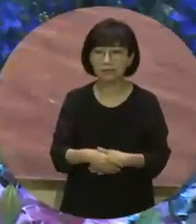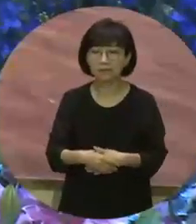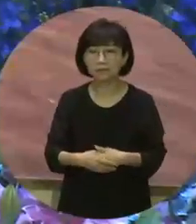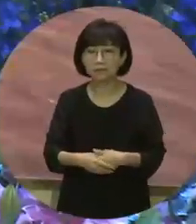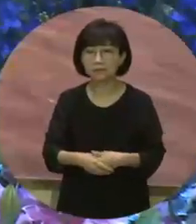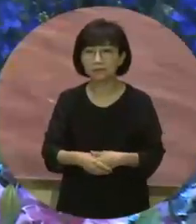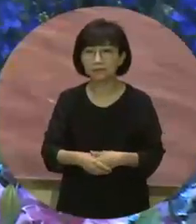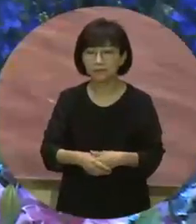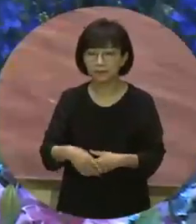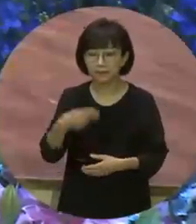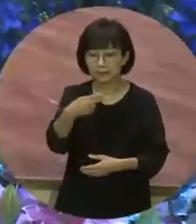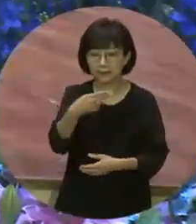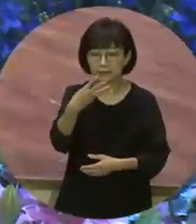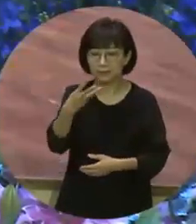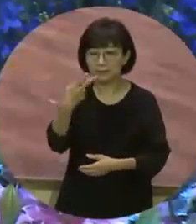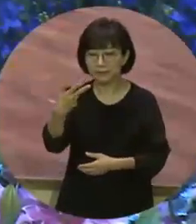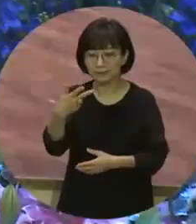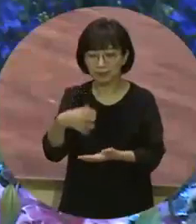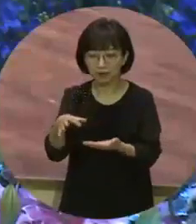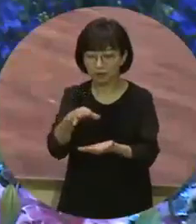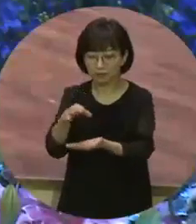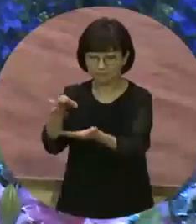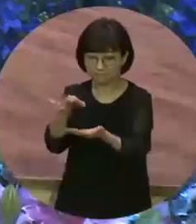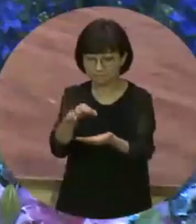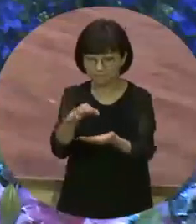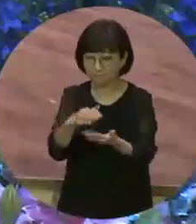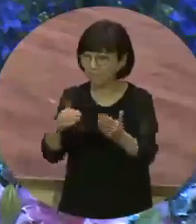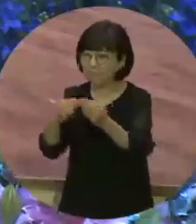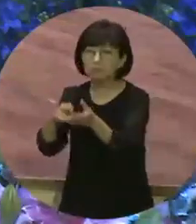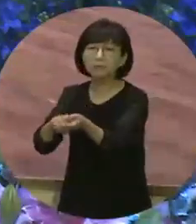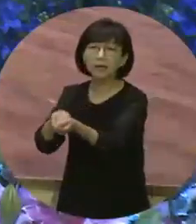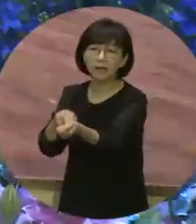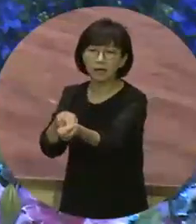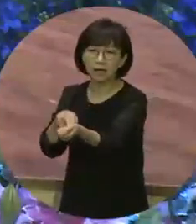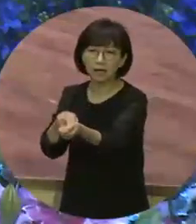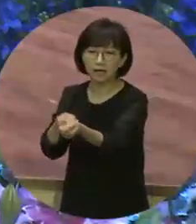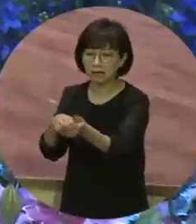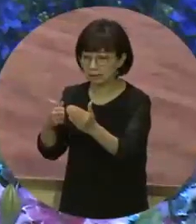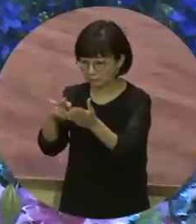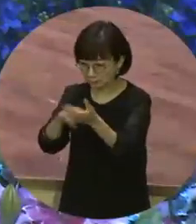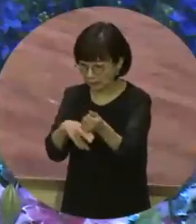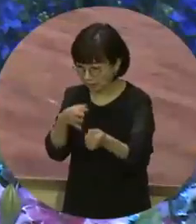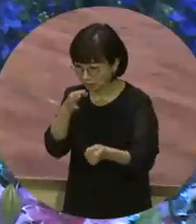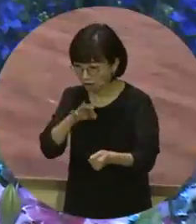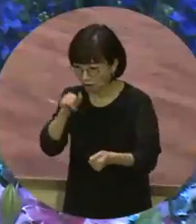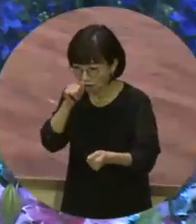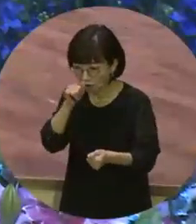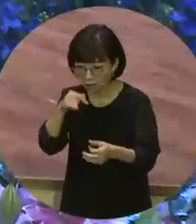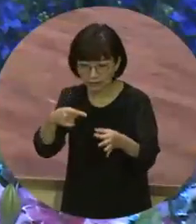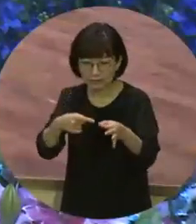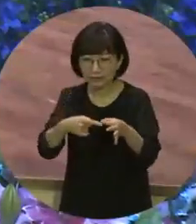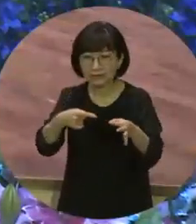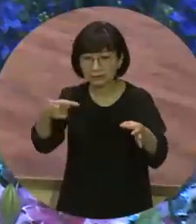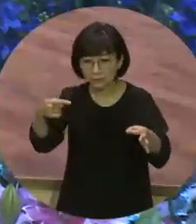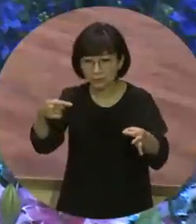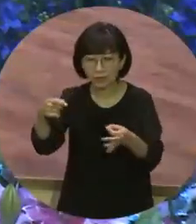왔어요. 2, 3조 헌금 탁. 집을 팔아가지고 유익을 남겼다고 11조를 들고